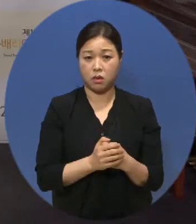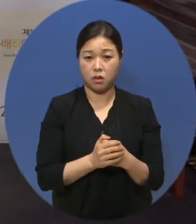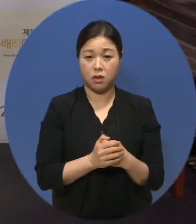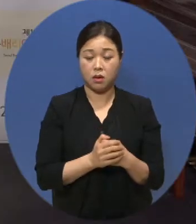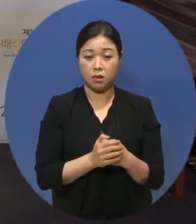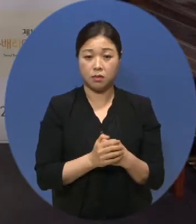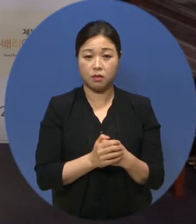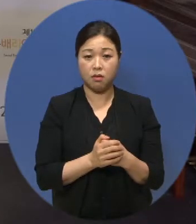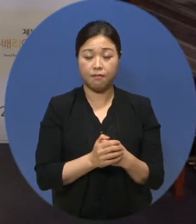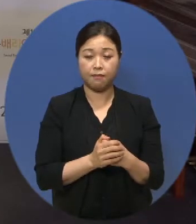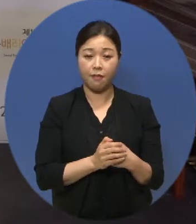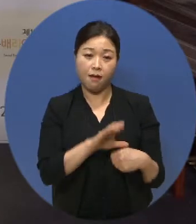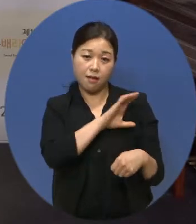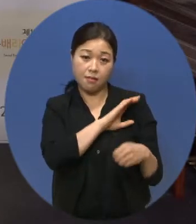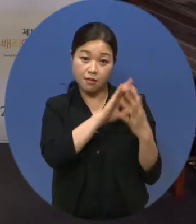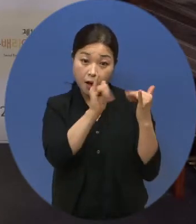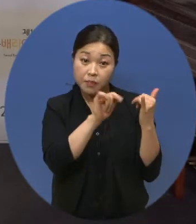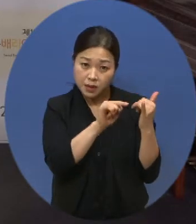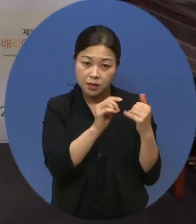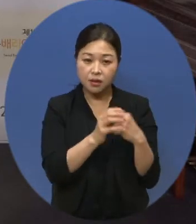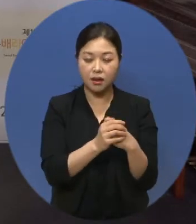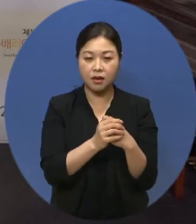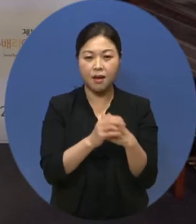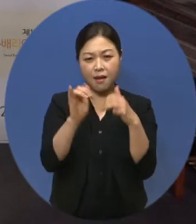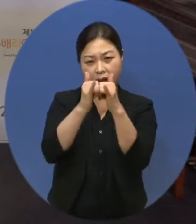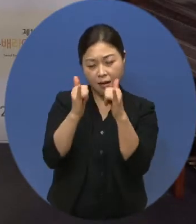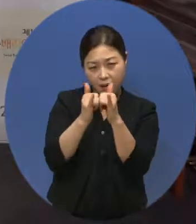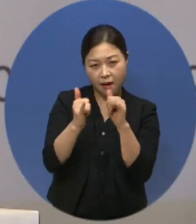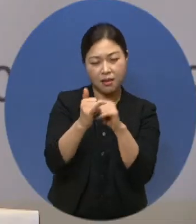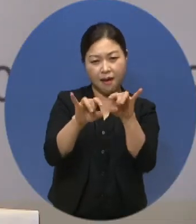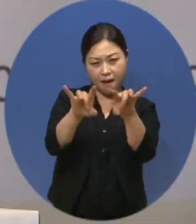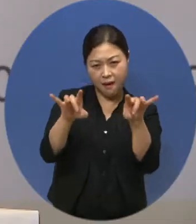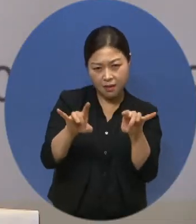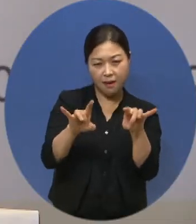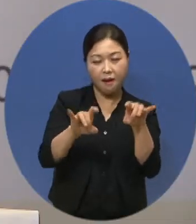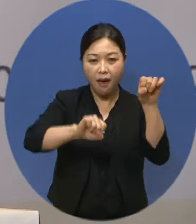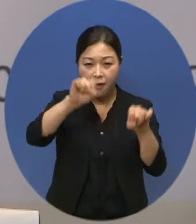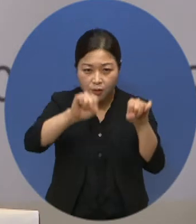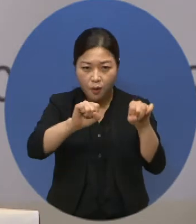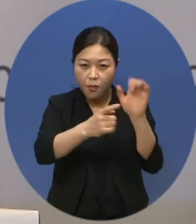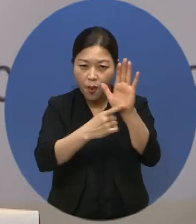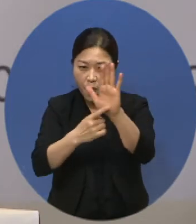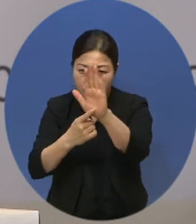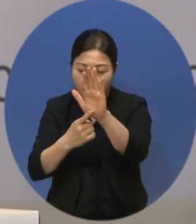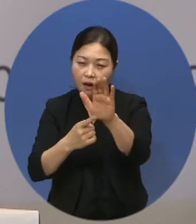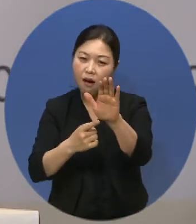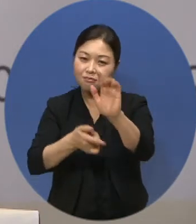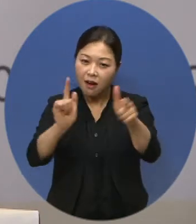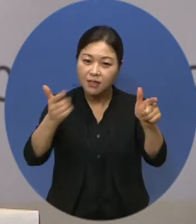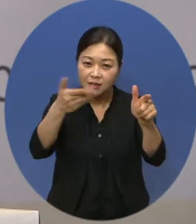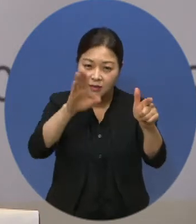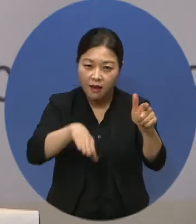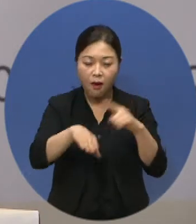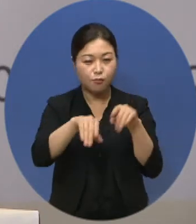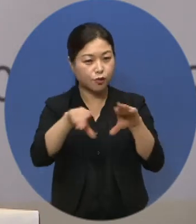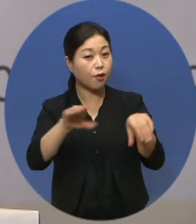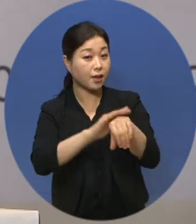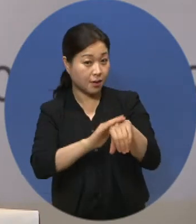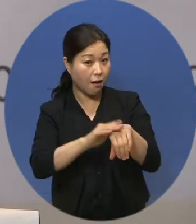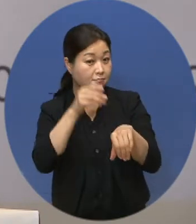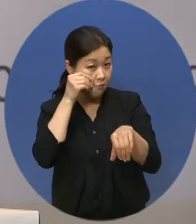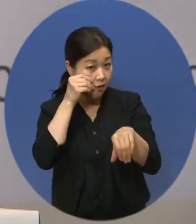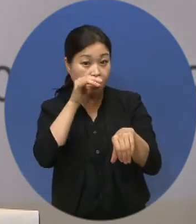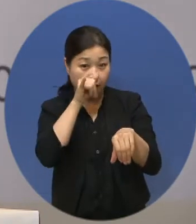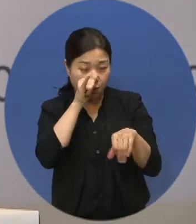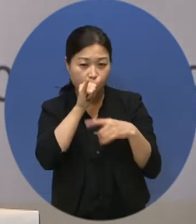그 사람을 대하는 태도나 이런 것들이 각자 다 다른데 그걸 또 유연하게 받아들이고 좀 특유의 어떤 솔직함,